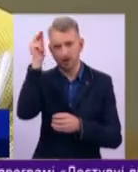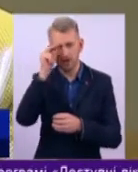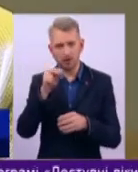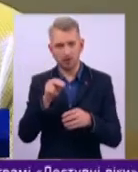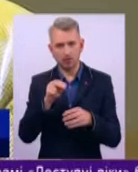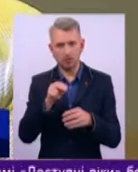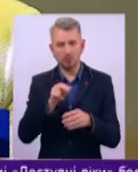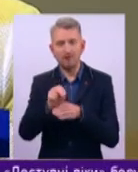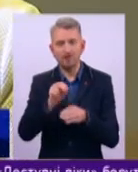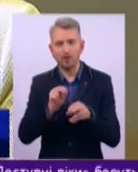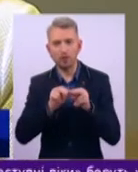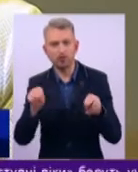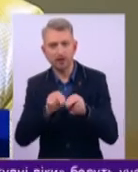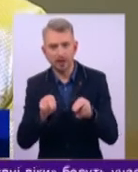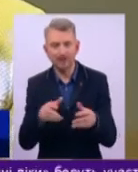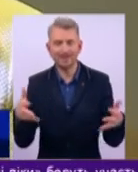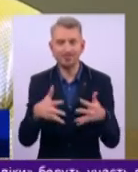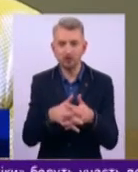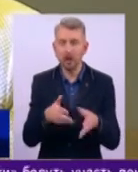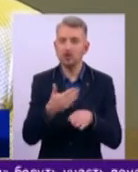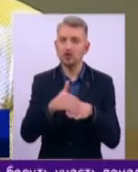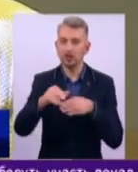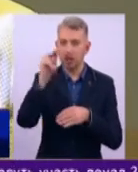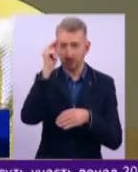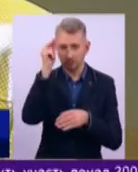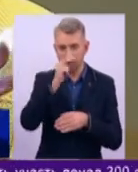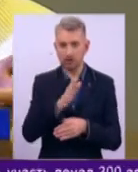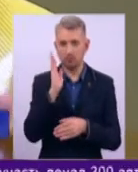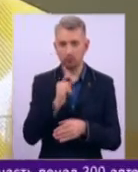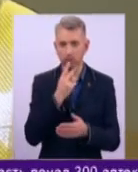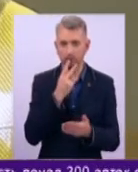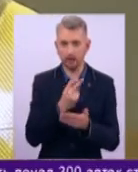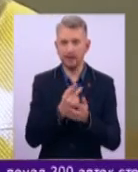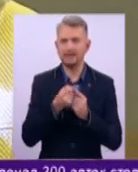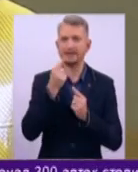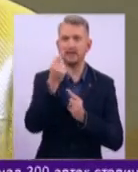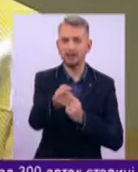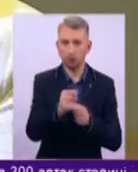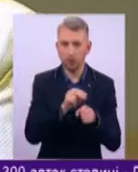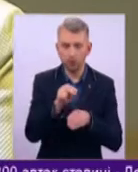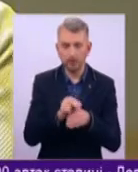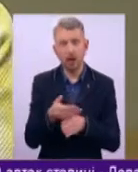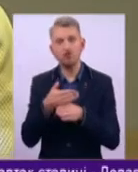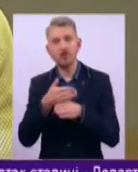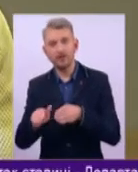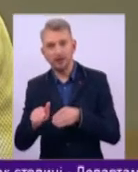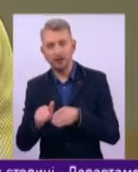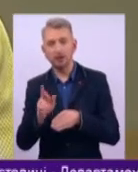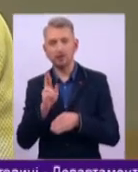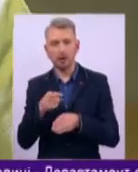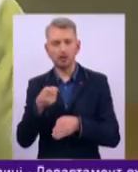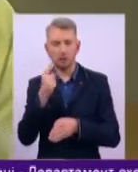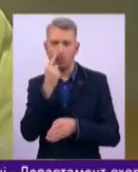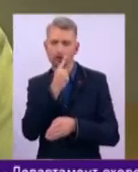учителів. Змішане, тобто частина навчання буде у вигляді дистанційного курсу, а частина як очне